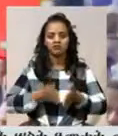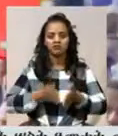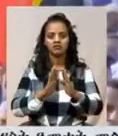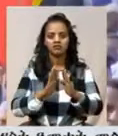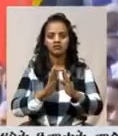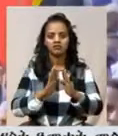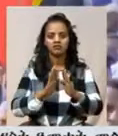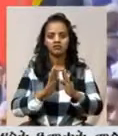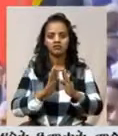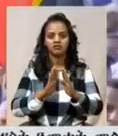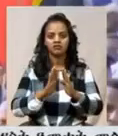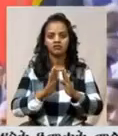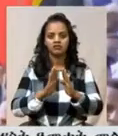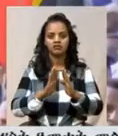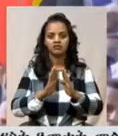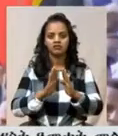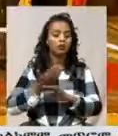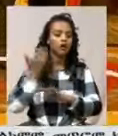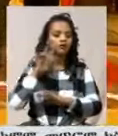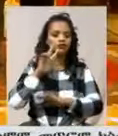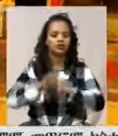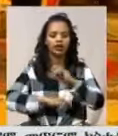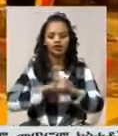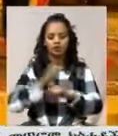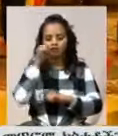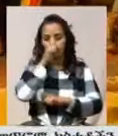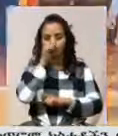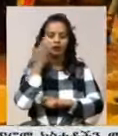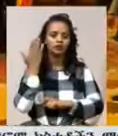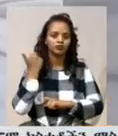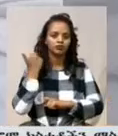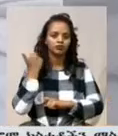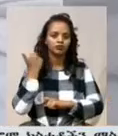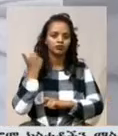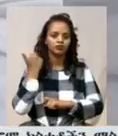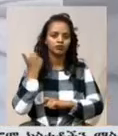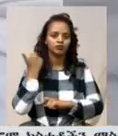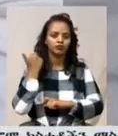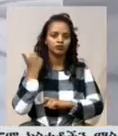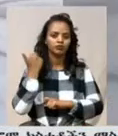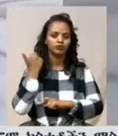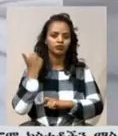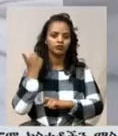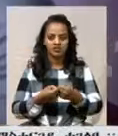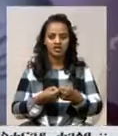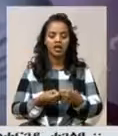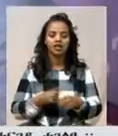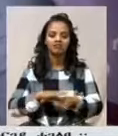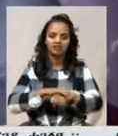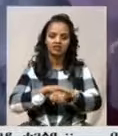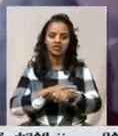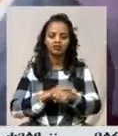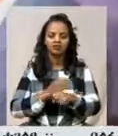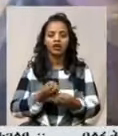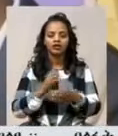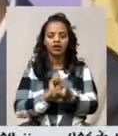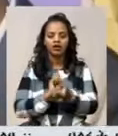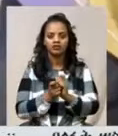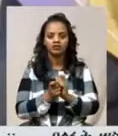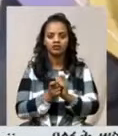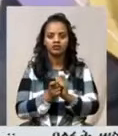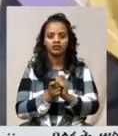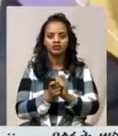አቅንታለች፣ እያቀናችም ትገኛለች። ባለፉት 3 ዓመታት በኢትዮጵያ የነበሩ ቀደምት የፖለቲካ ስብራቶችን ለማስተካከል በርካታ ለውጦች